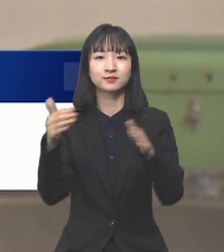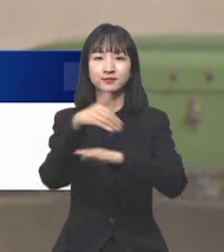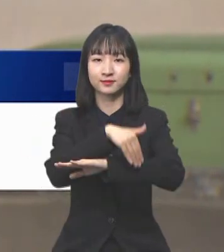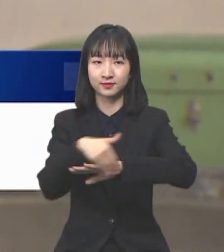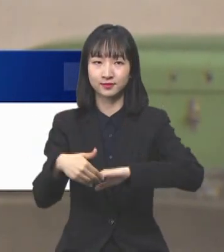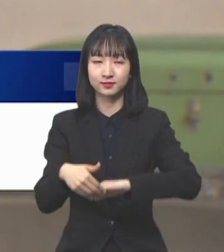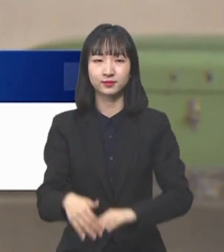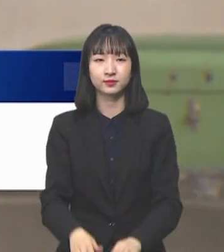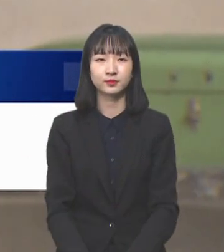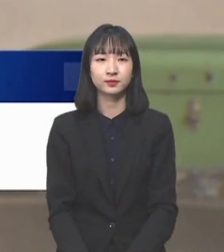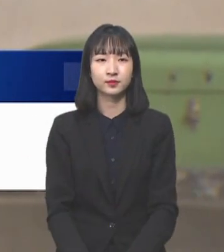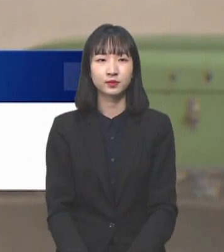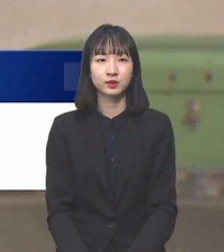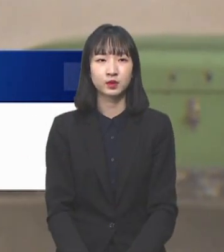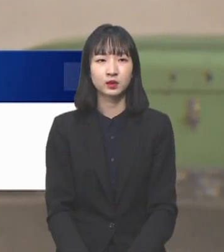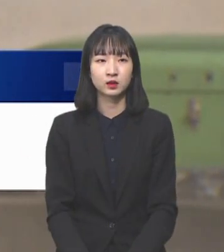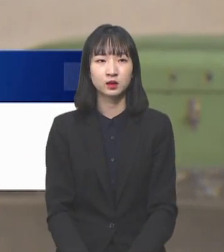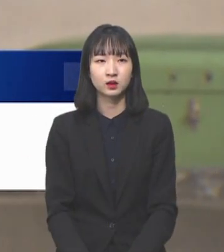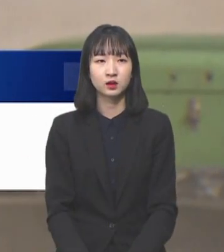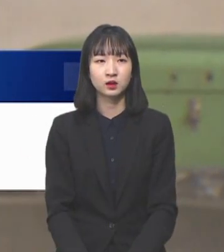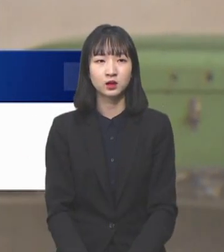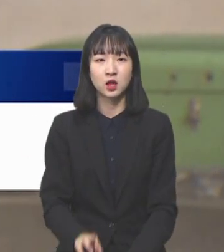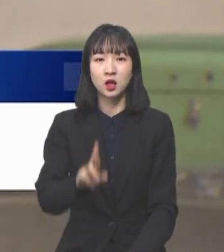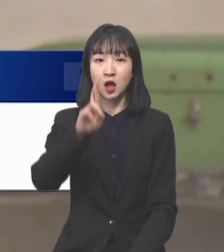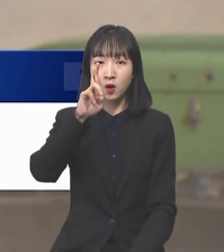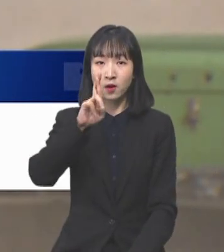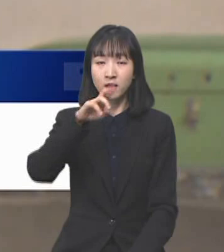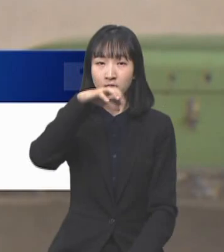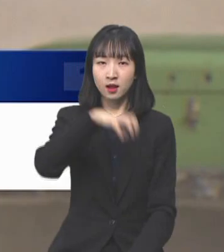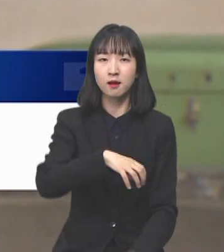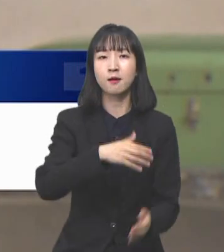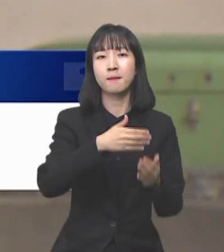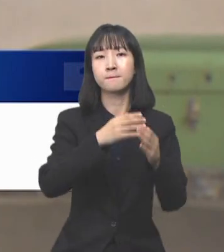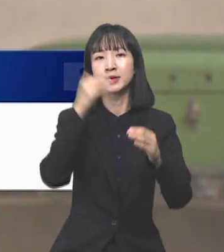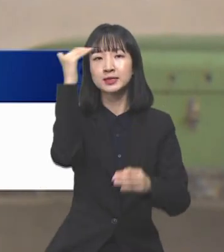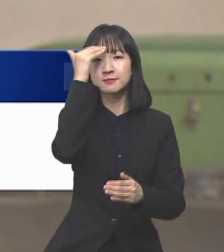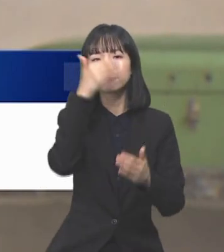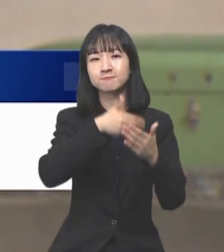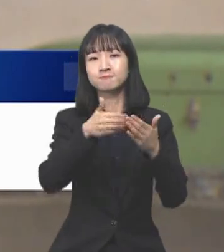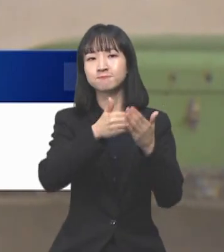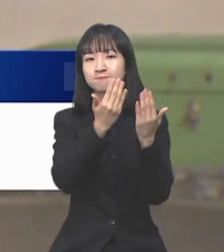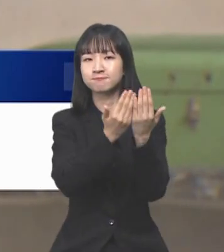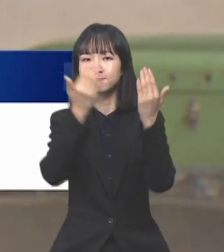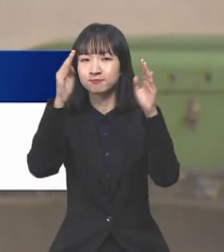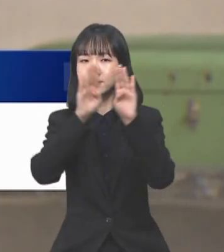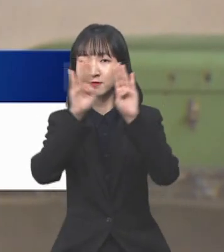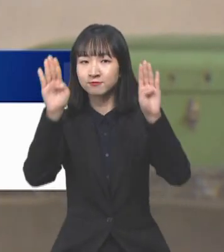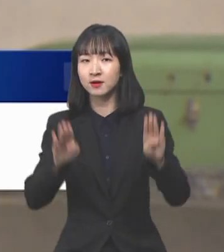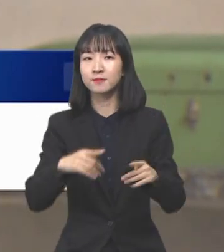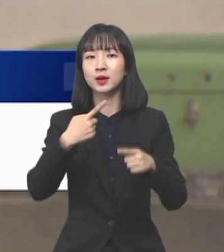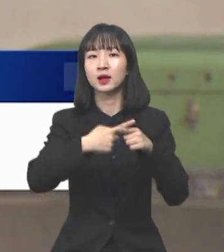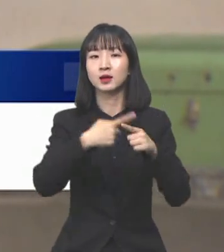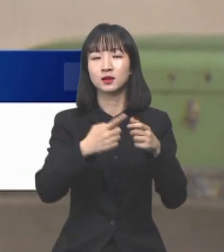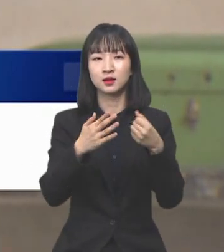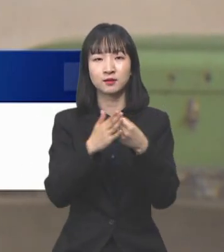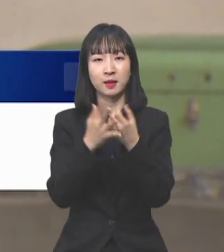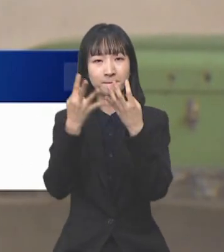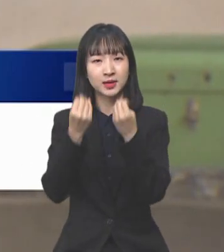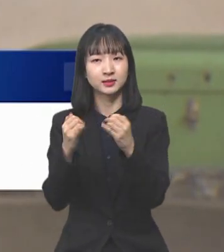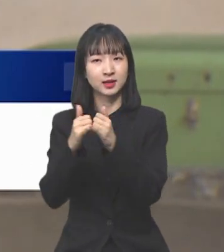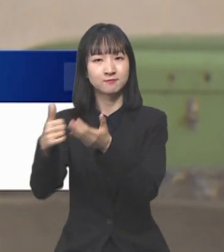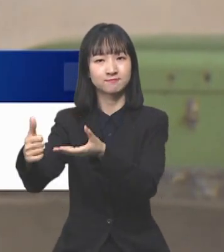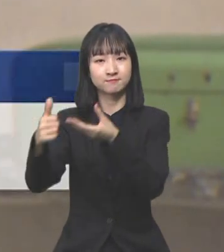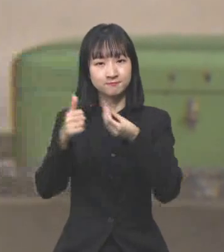다 에 뭐 아시다시피 찐 없는 박물관이라 했잖아요 우리 많은 관광객들을 막 수용할 수 있도록 이렇게